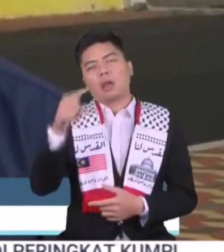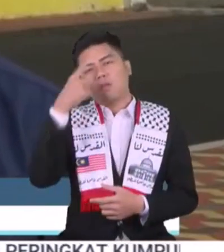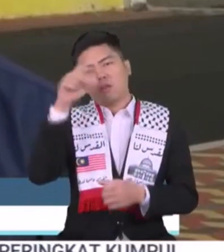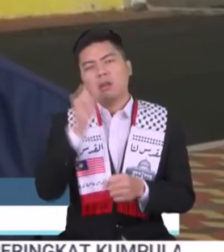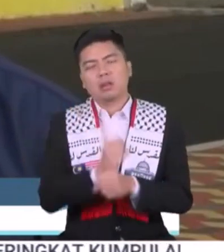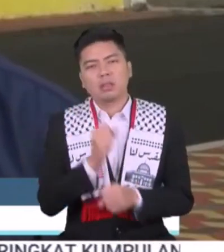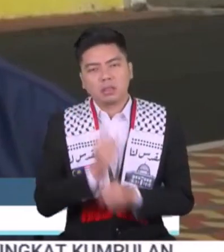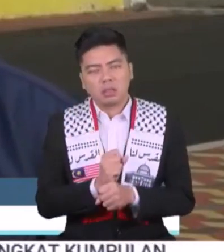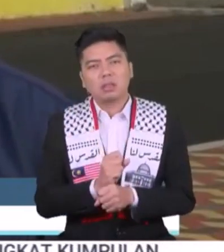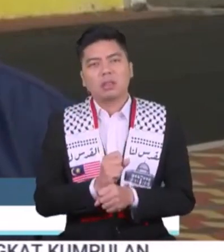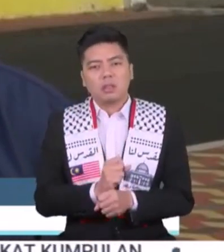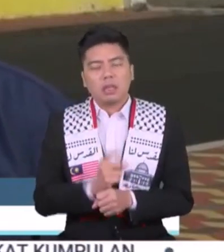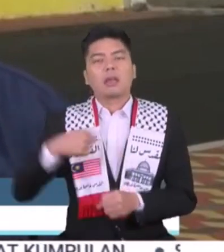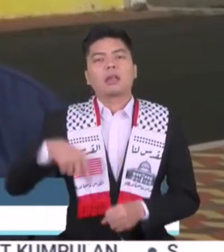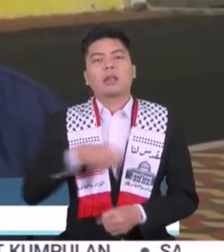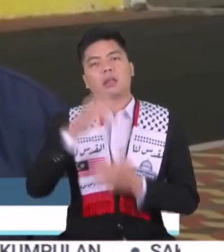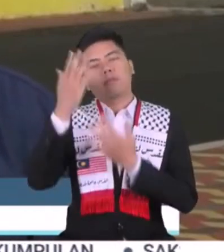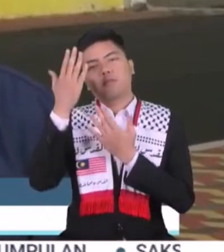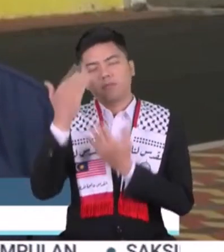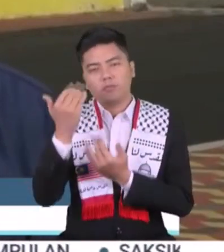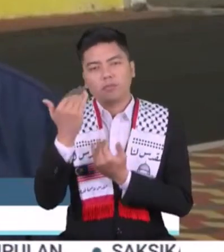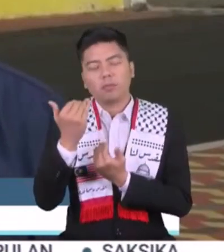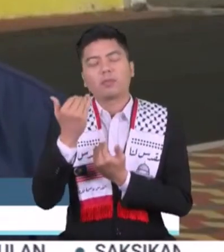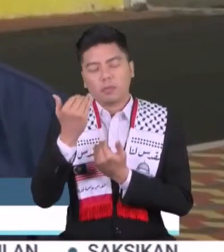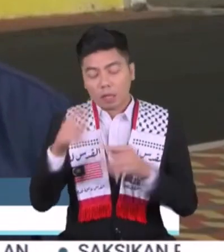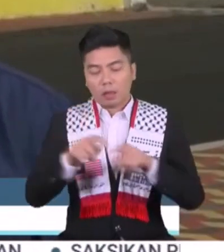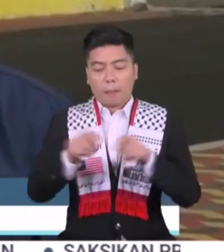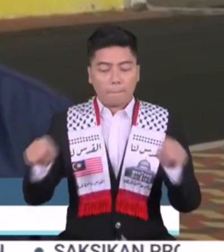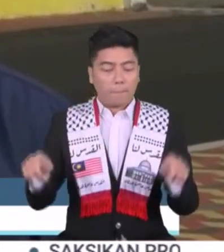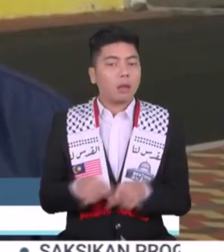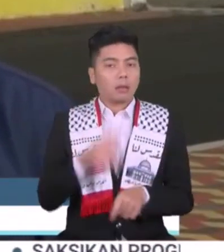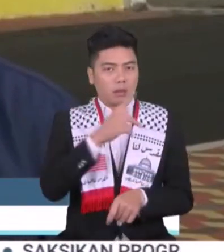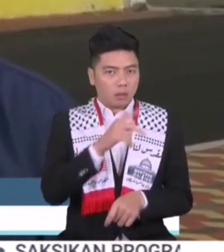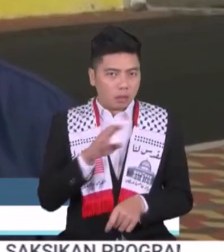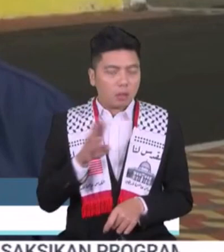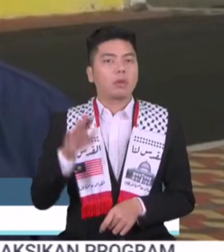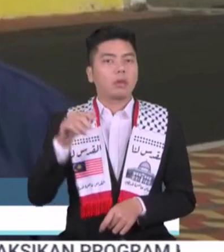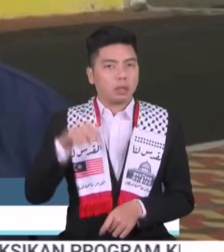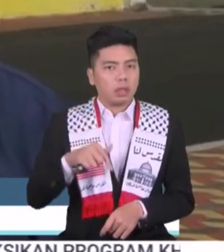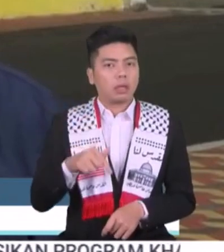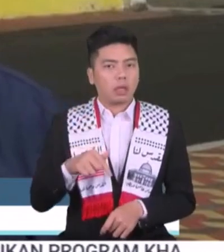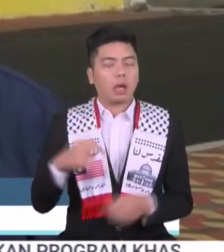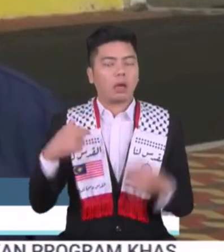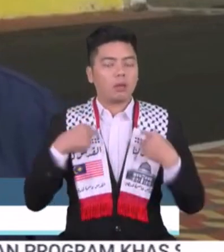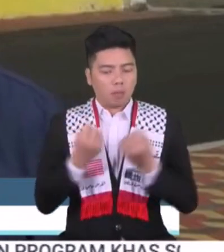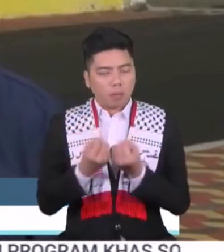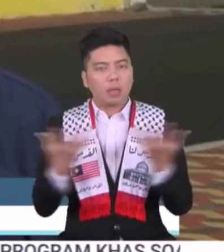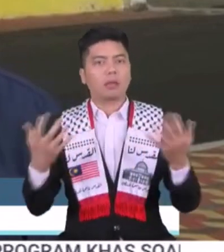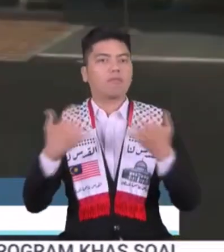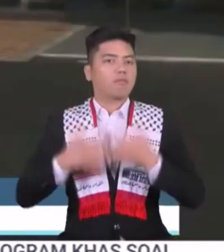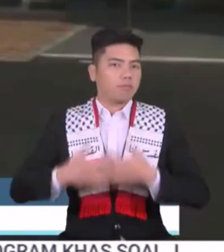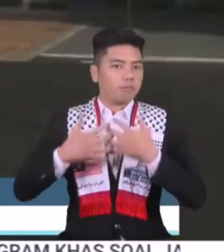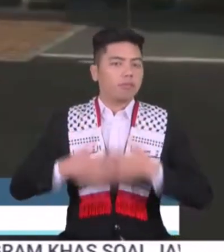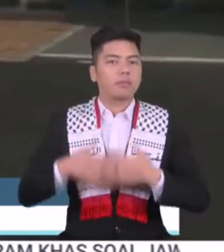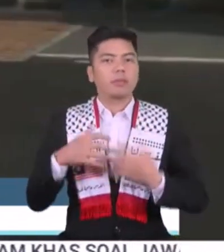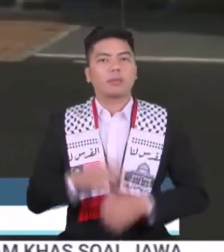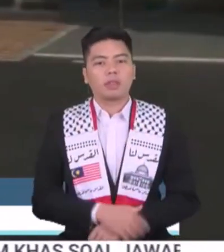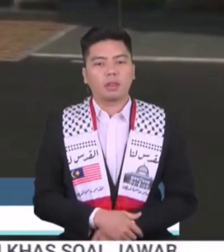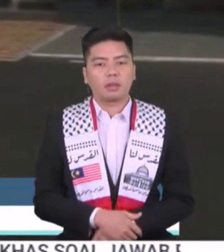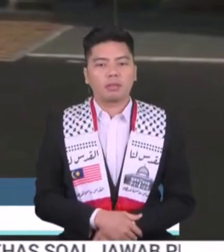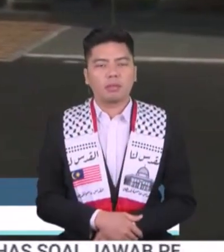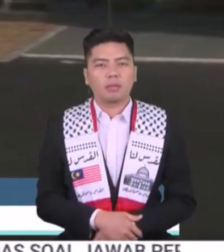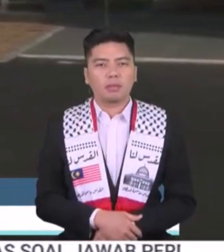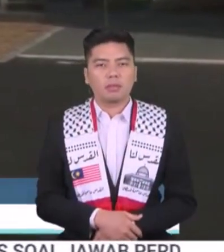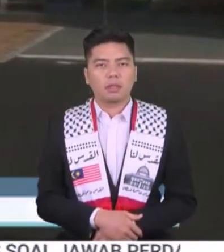kerja. Kita harap kawasan macam ni, luar bandar sini, kena bina banyak kilang. Dekat